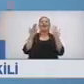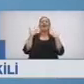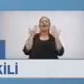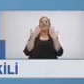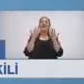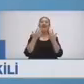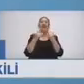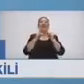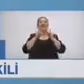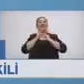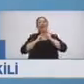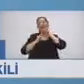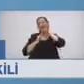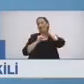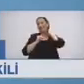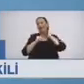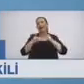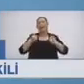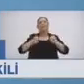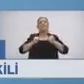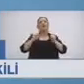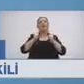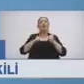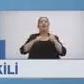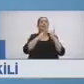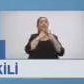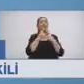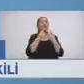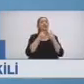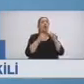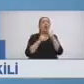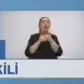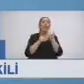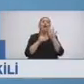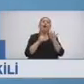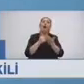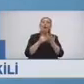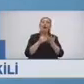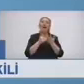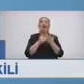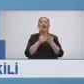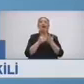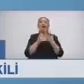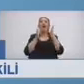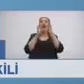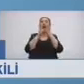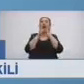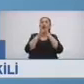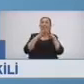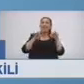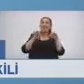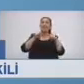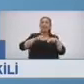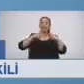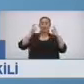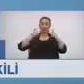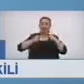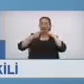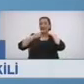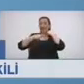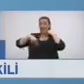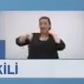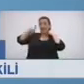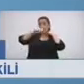stresinden kurtulacağı parklara ayırmasını tabii ki önemsiyorum. Ama hazır şehrin çeperinde bu